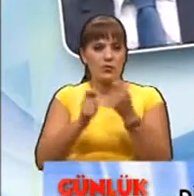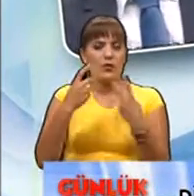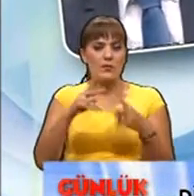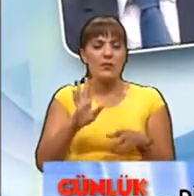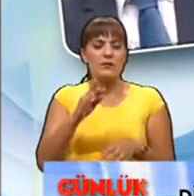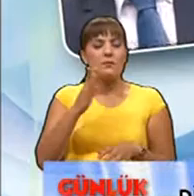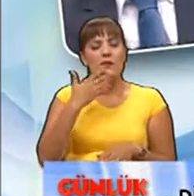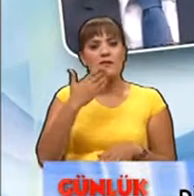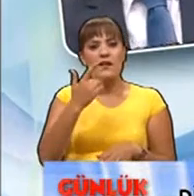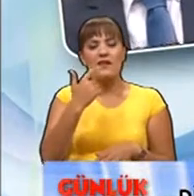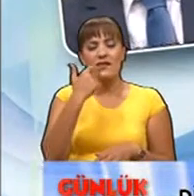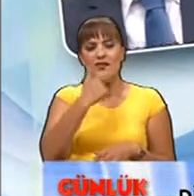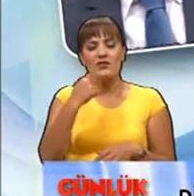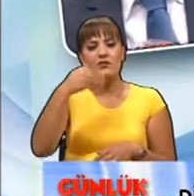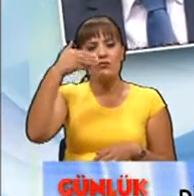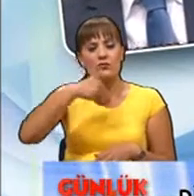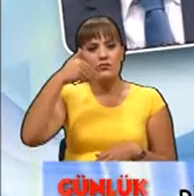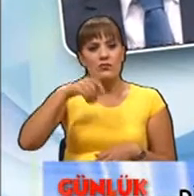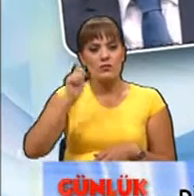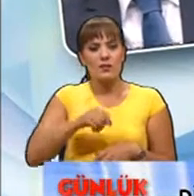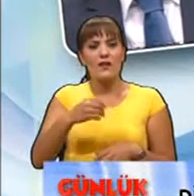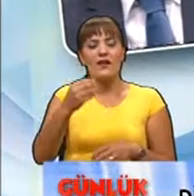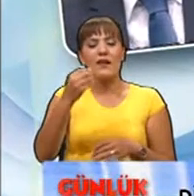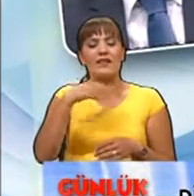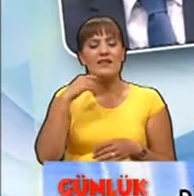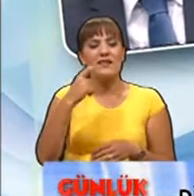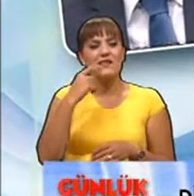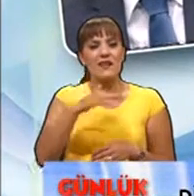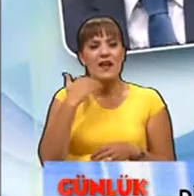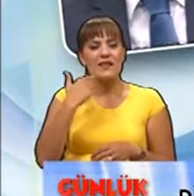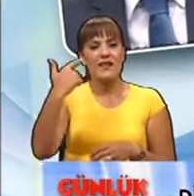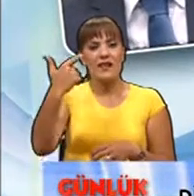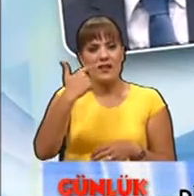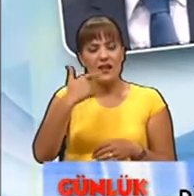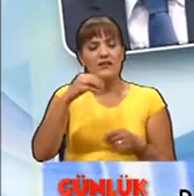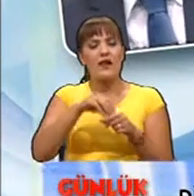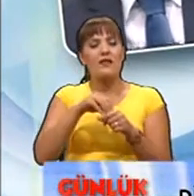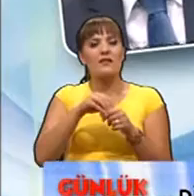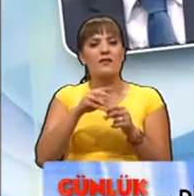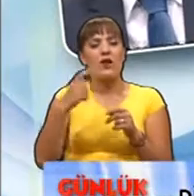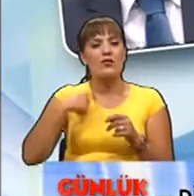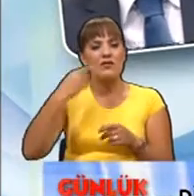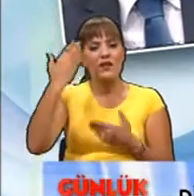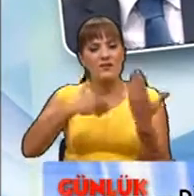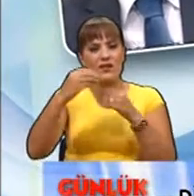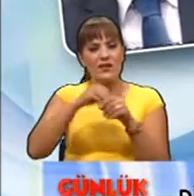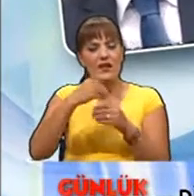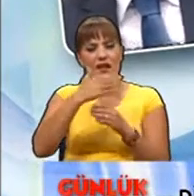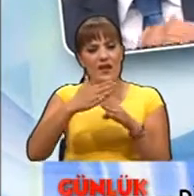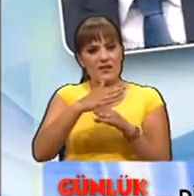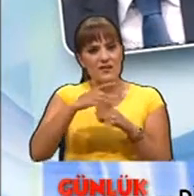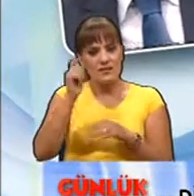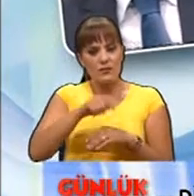uygulayabiliyoruz. Mesela diş boylarını uzatarak yivektomi dediğimiz diş etlerini lazer, koter veya özel cerrahi aletlerle